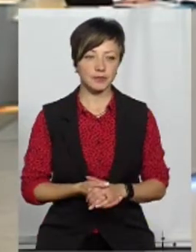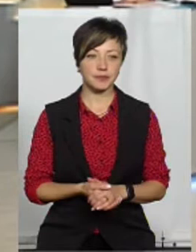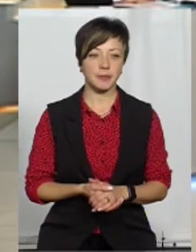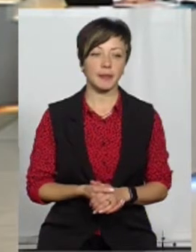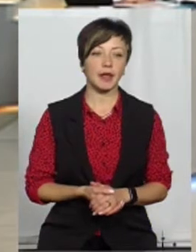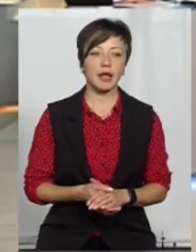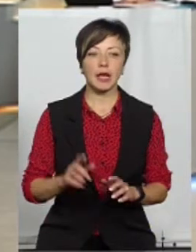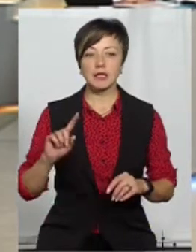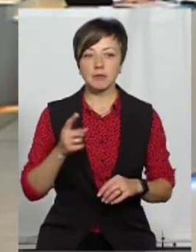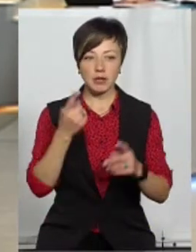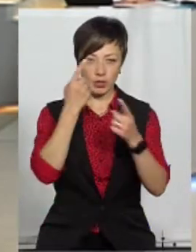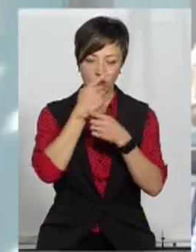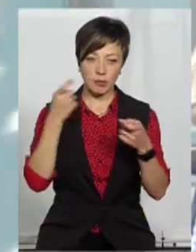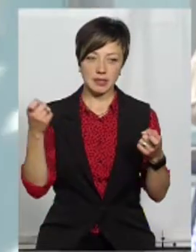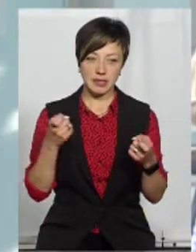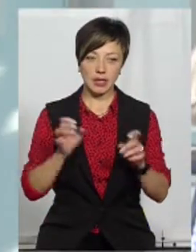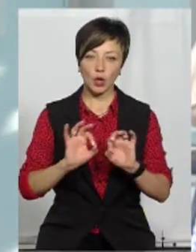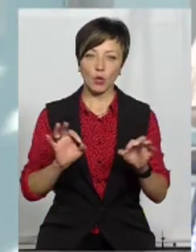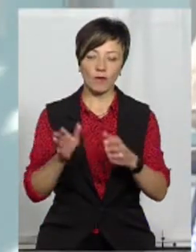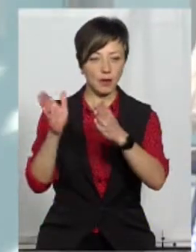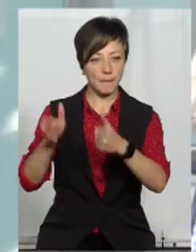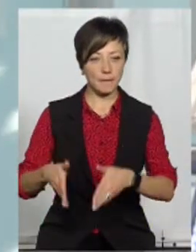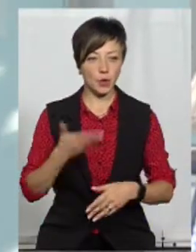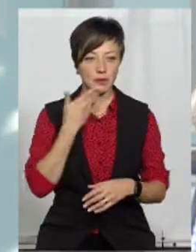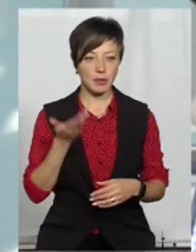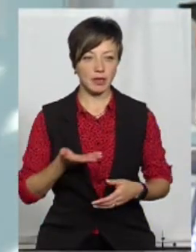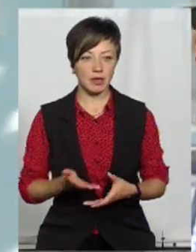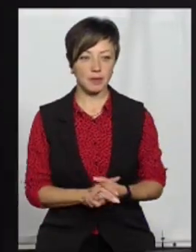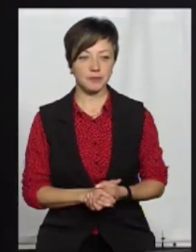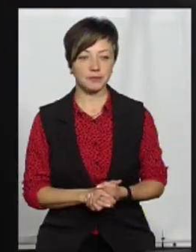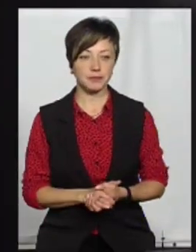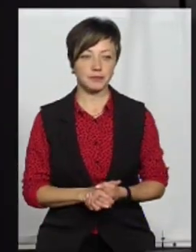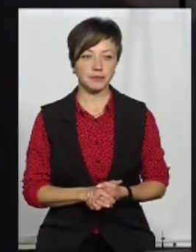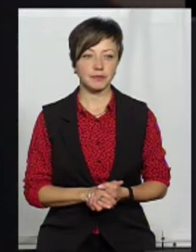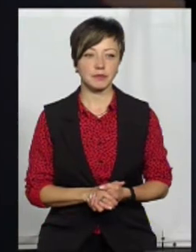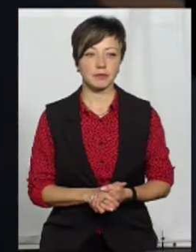І спершу інформаційна довідка про нашого спікера. Прошу.